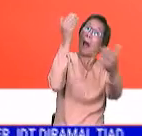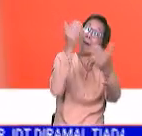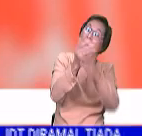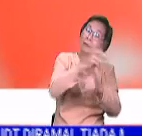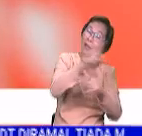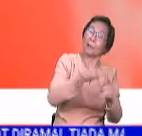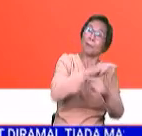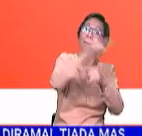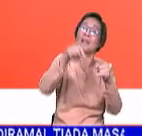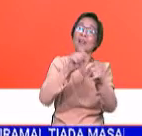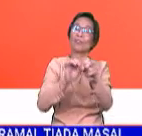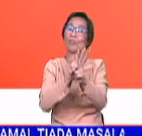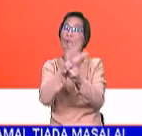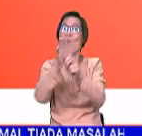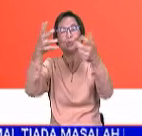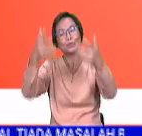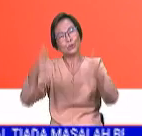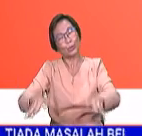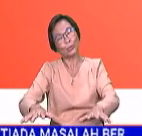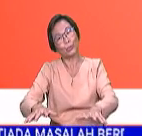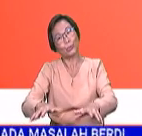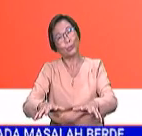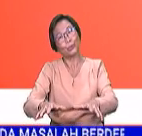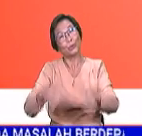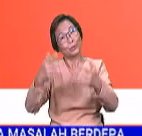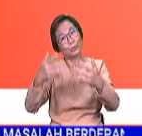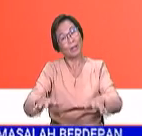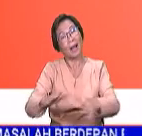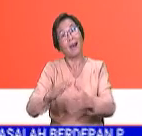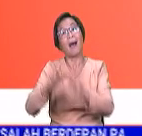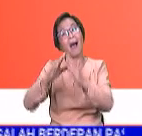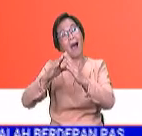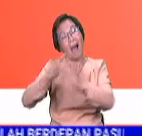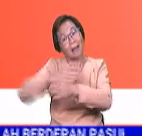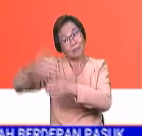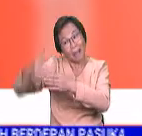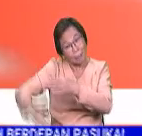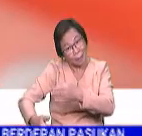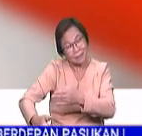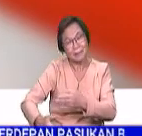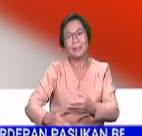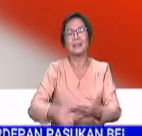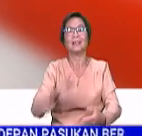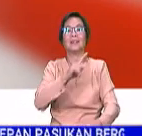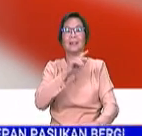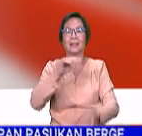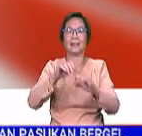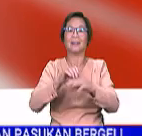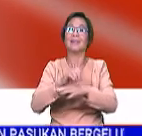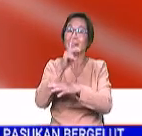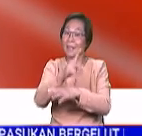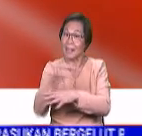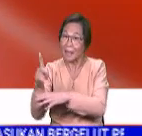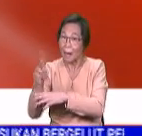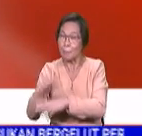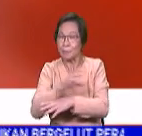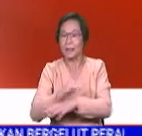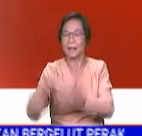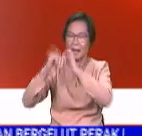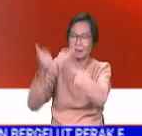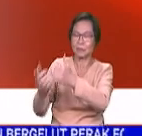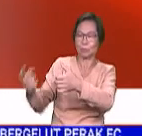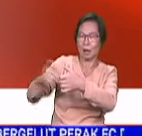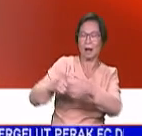apabila keadaan coffe 19 telah mencapai tahap dimana Dengan nasihat pihak kesehatan dan agensi berkaitan serta